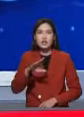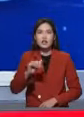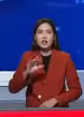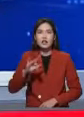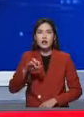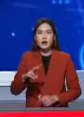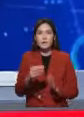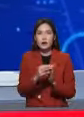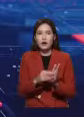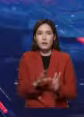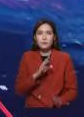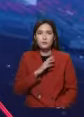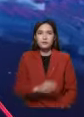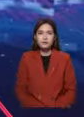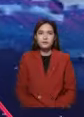арнасында мәлім етті.